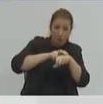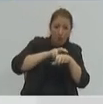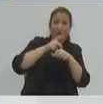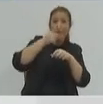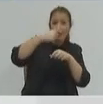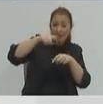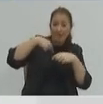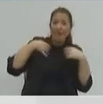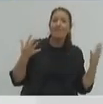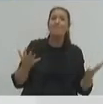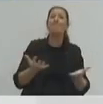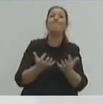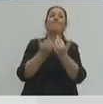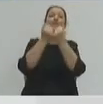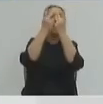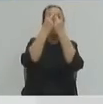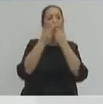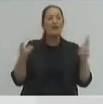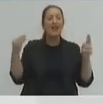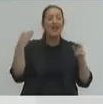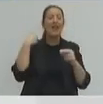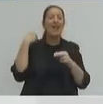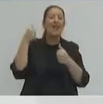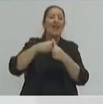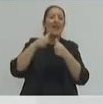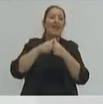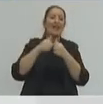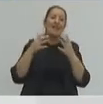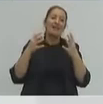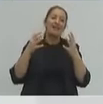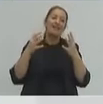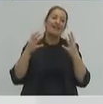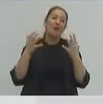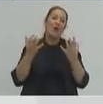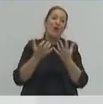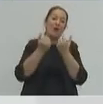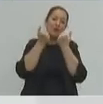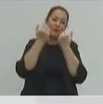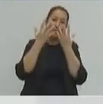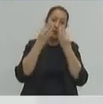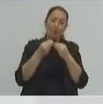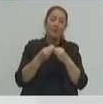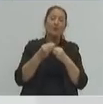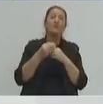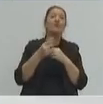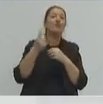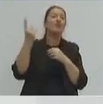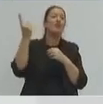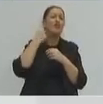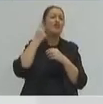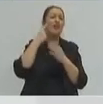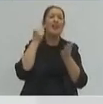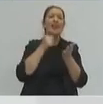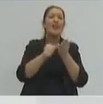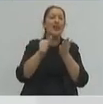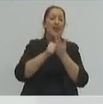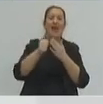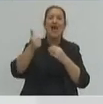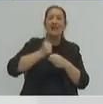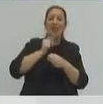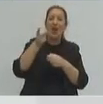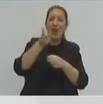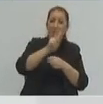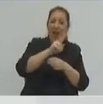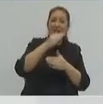kurtularak egemenliğine yeniden kavuşmuştur. Şanlı tarihimizi yansıtan şehit ve